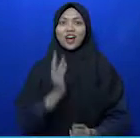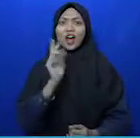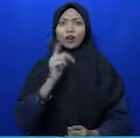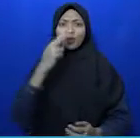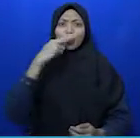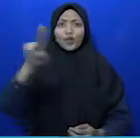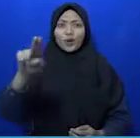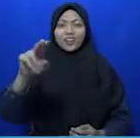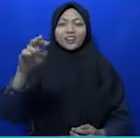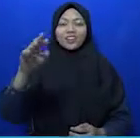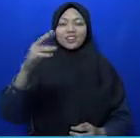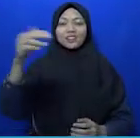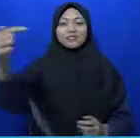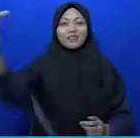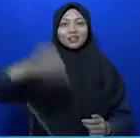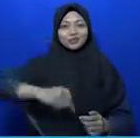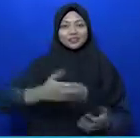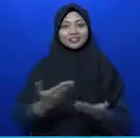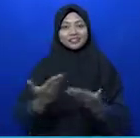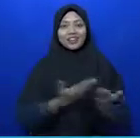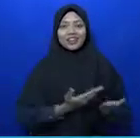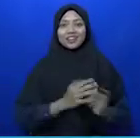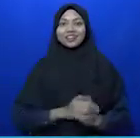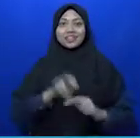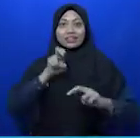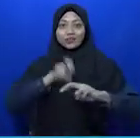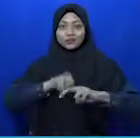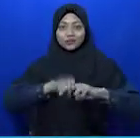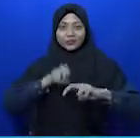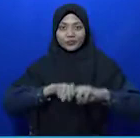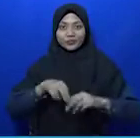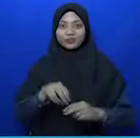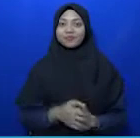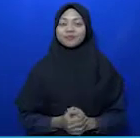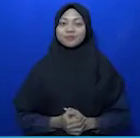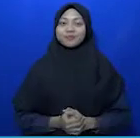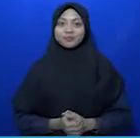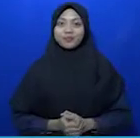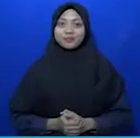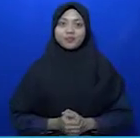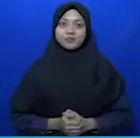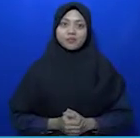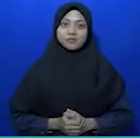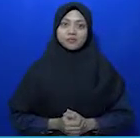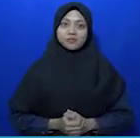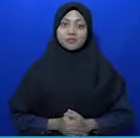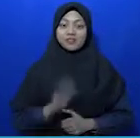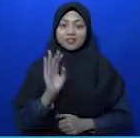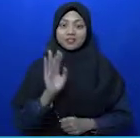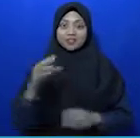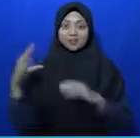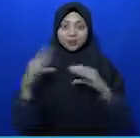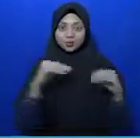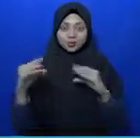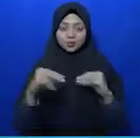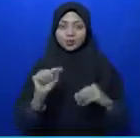kami persilahkan untuk masuk mengisi kursi yang sudah ada. Sebentar lagi diskusi kita